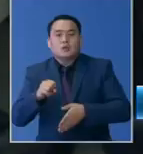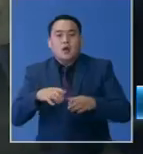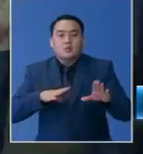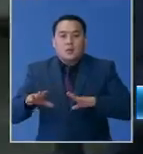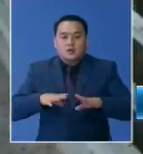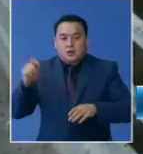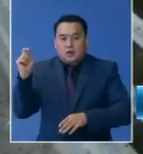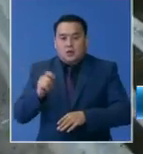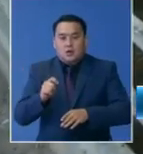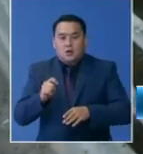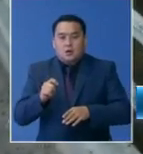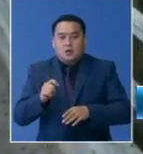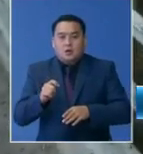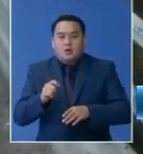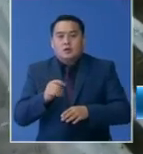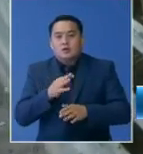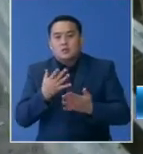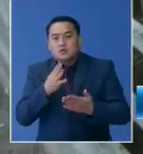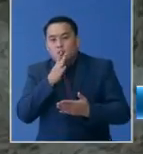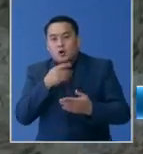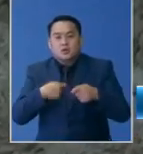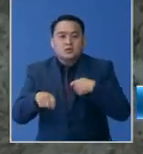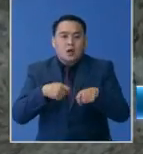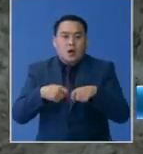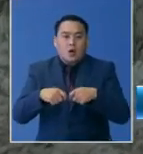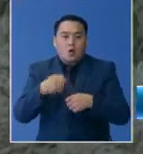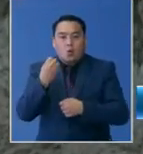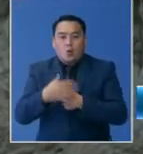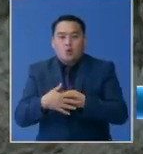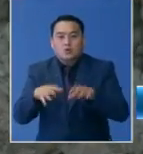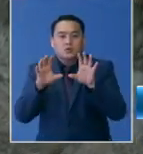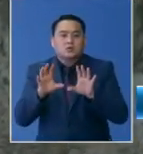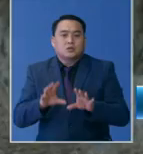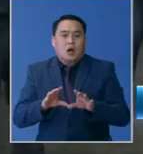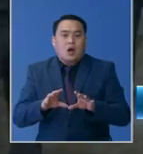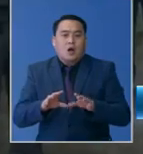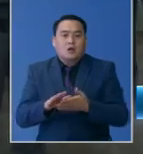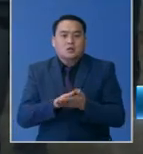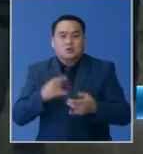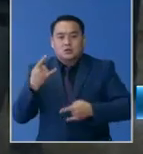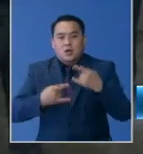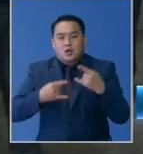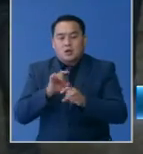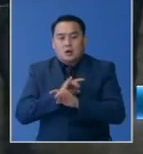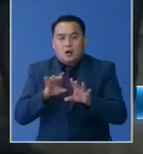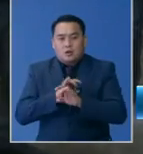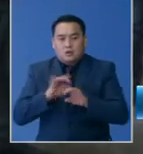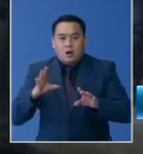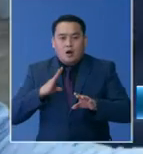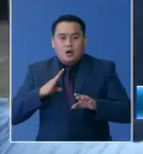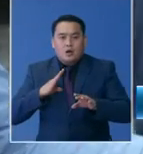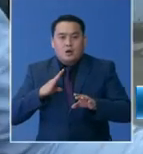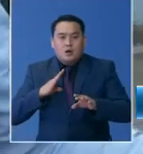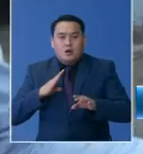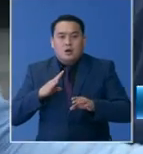базарына аялдады. Осыдан шамалы уақыт бұрын бұл сауда орталығындағы түрлі заңбұзушылықтар телеарналарда сөз болған болатын.